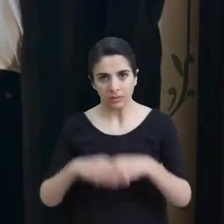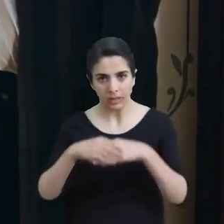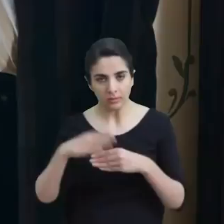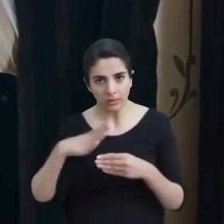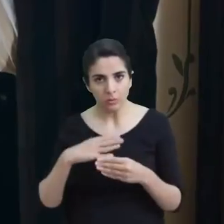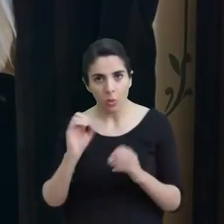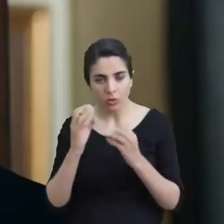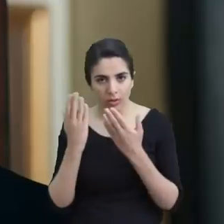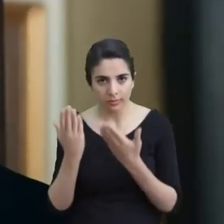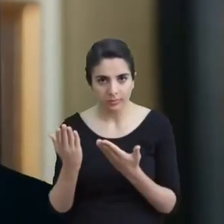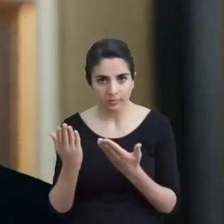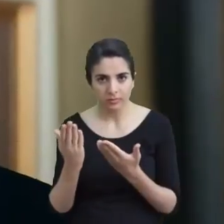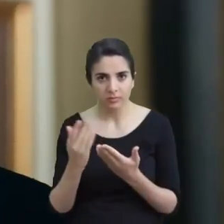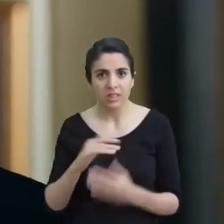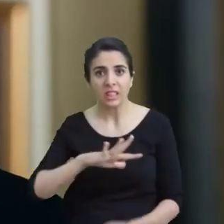Tanıştırayım hocam.